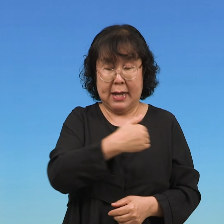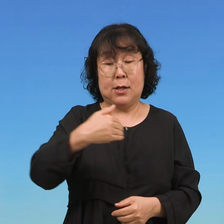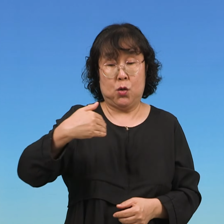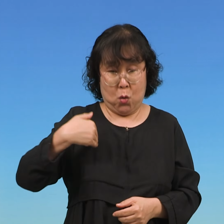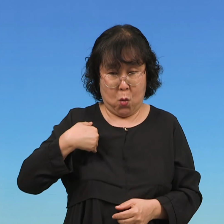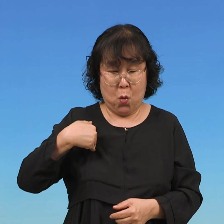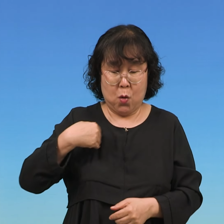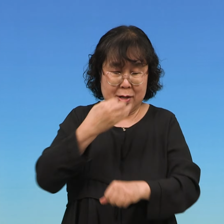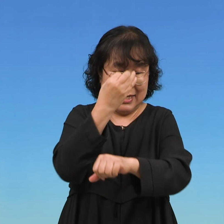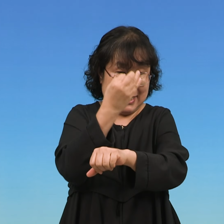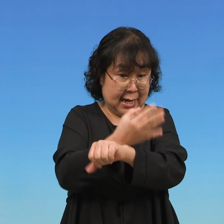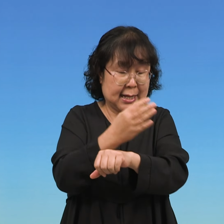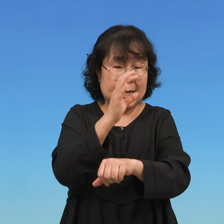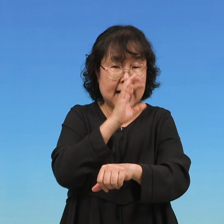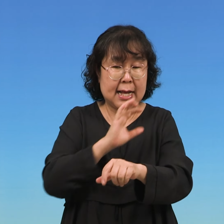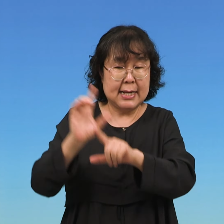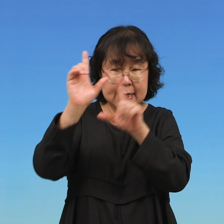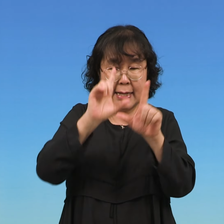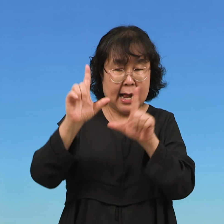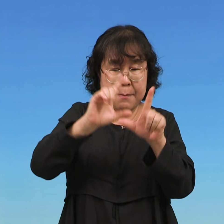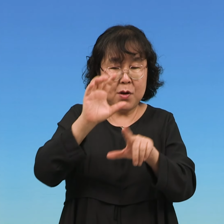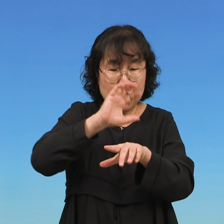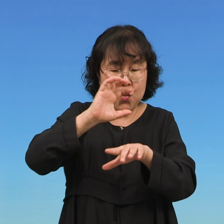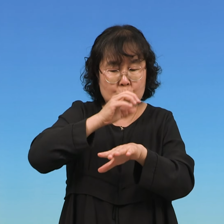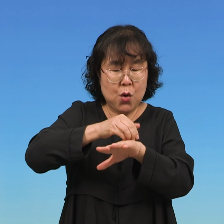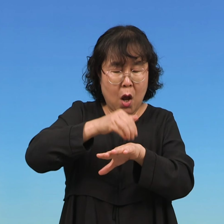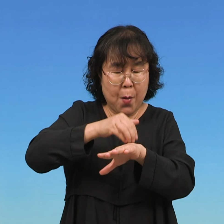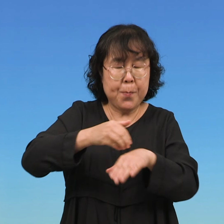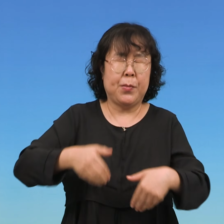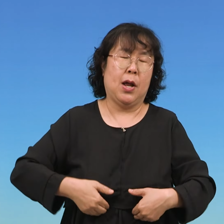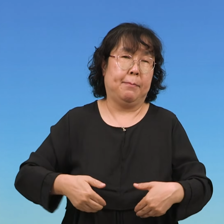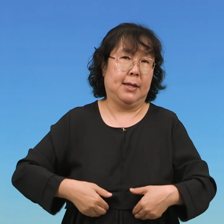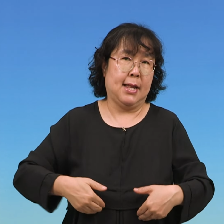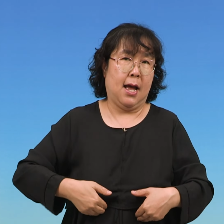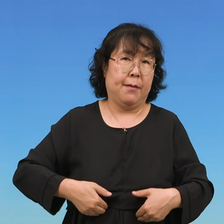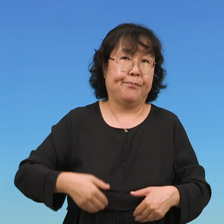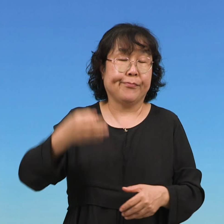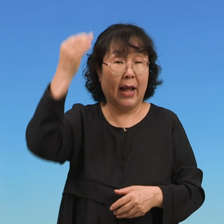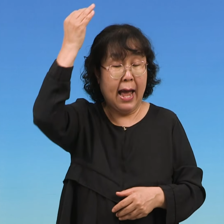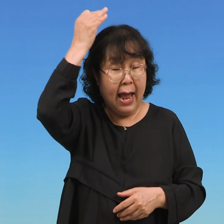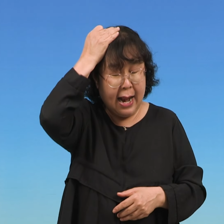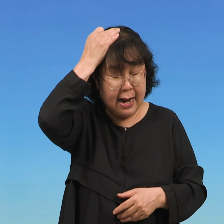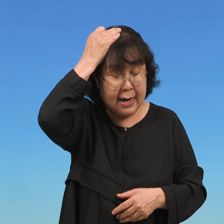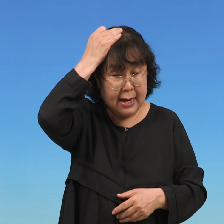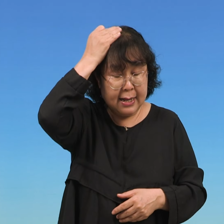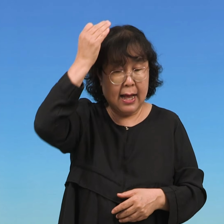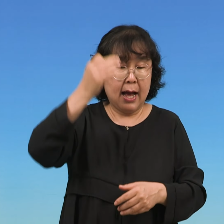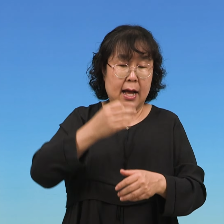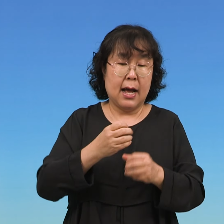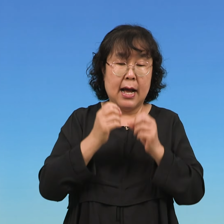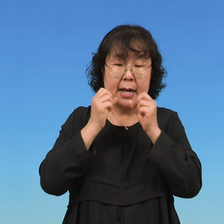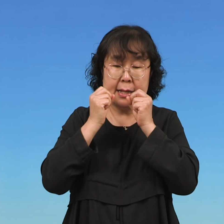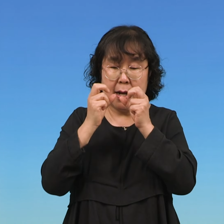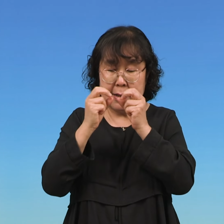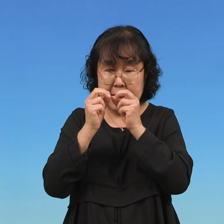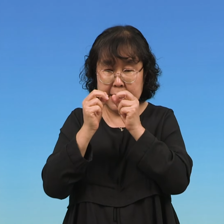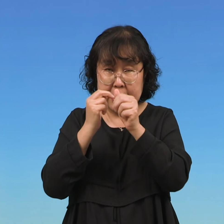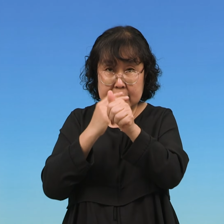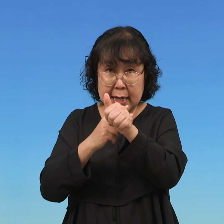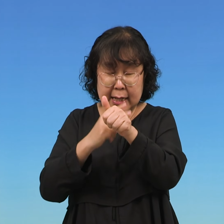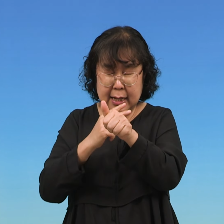그렇습니다 자족을 훈련하는 거예요 단순한 삶을 훈련하는 겁니다 엘리사 선지자가 역사의 전면에 등장할 때